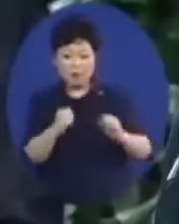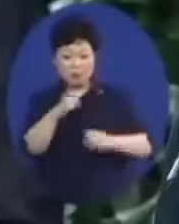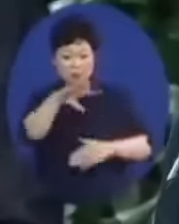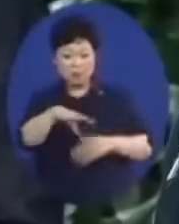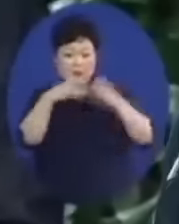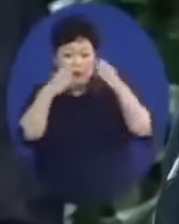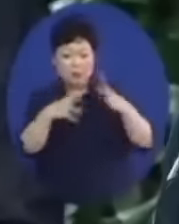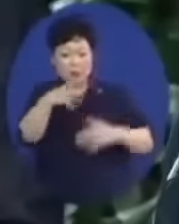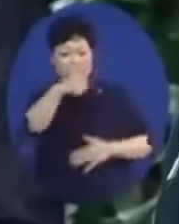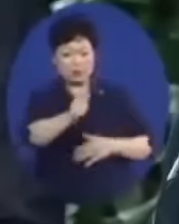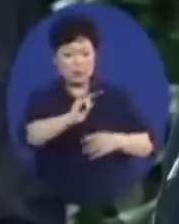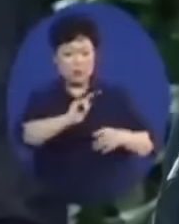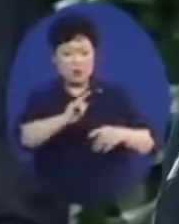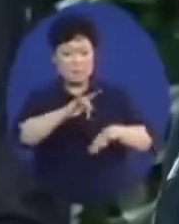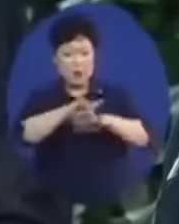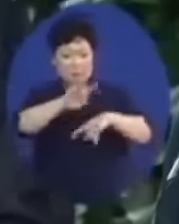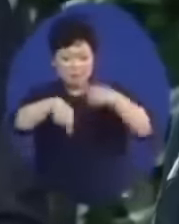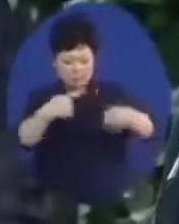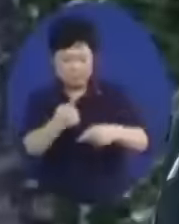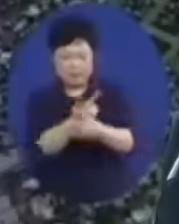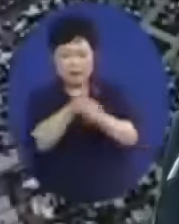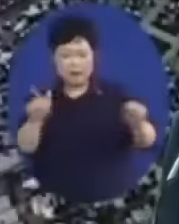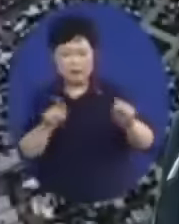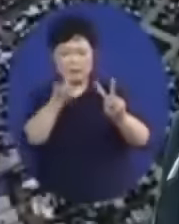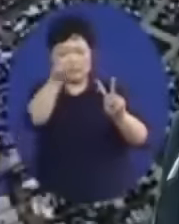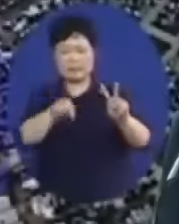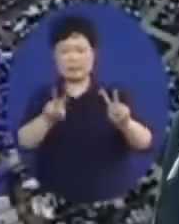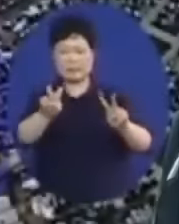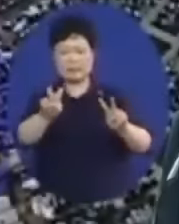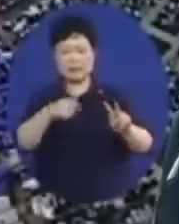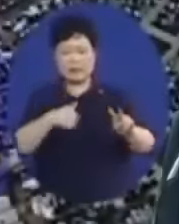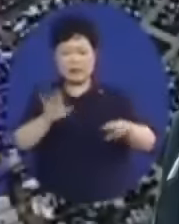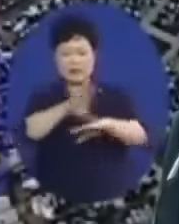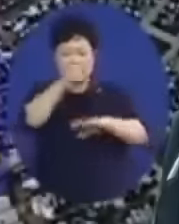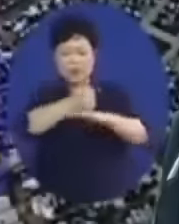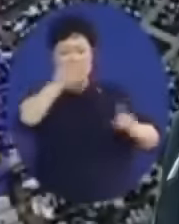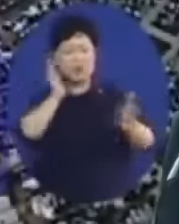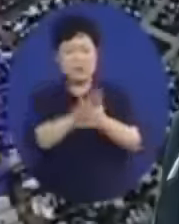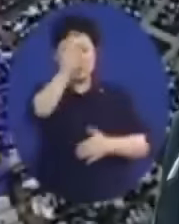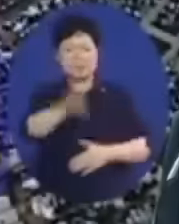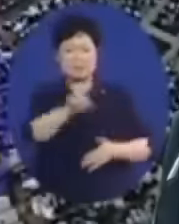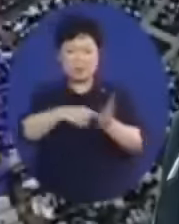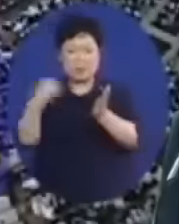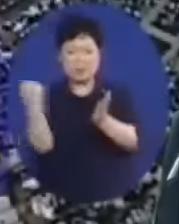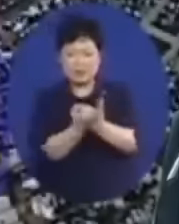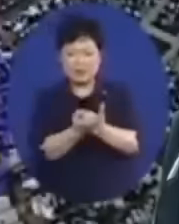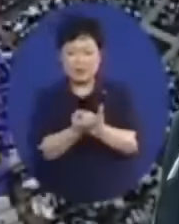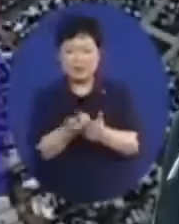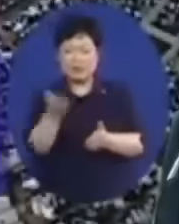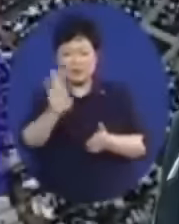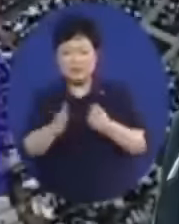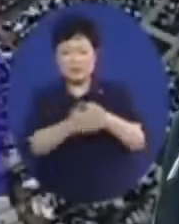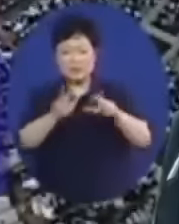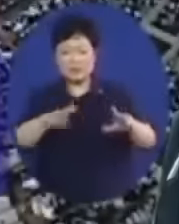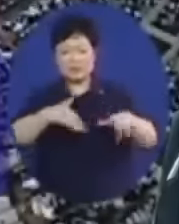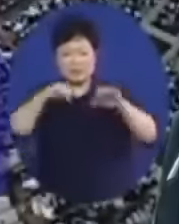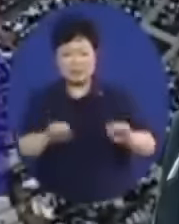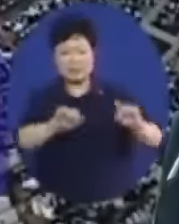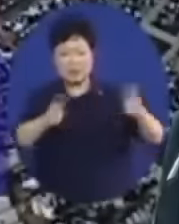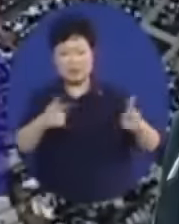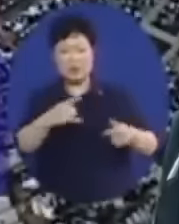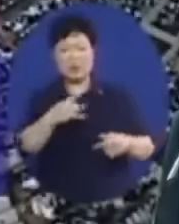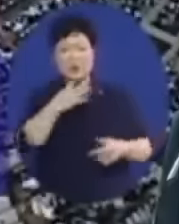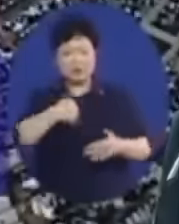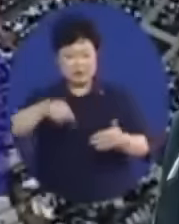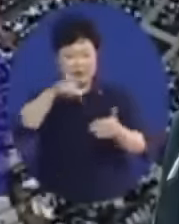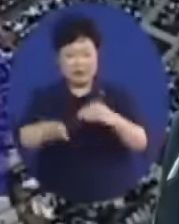주인으로 들어오신 것입니다. 갈라디아서 2장 20절에 내가 그리스도와 함께 십자가에 못 박였나니 그런즉 이제는 내가 사는 것이 아니요 오직